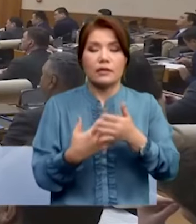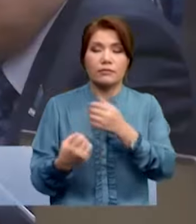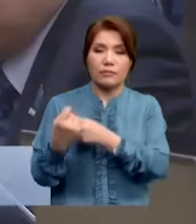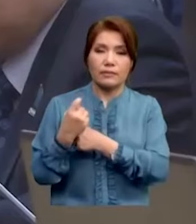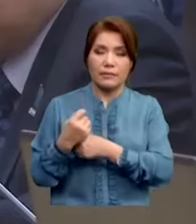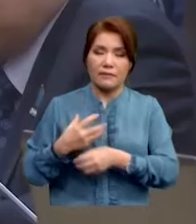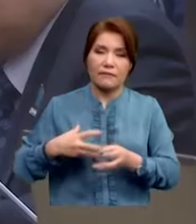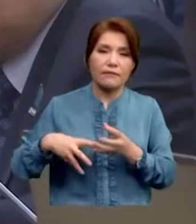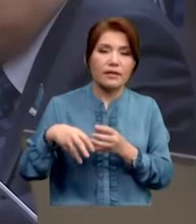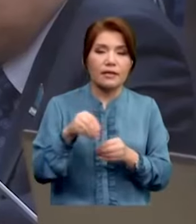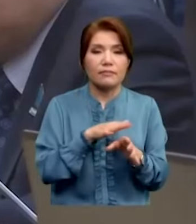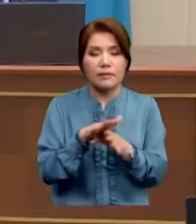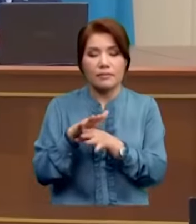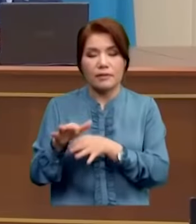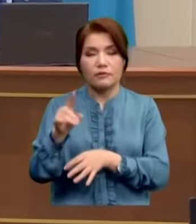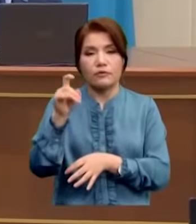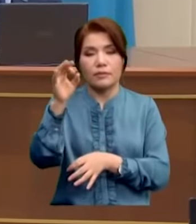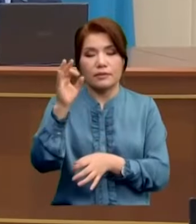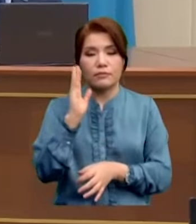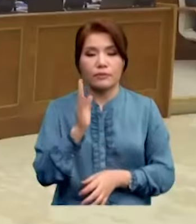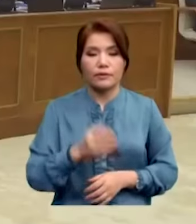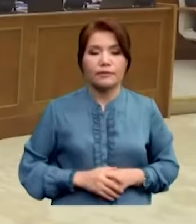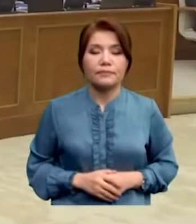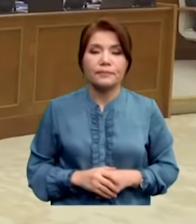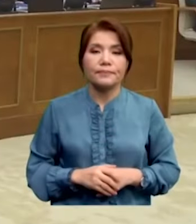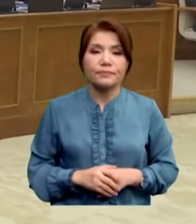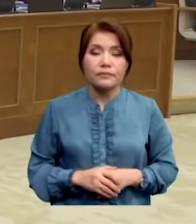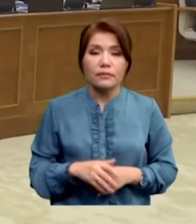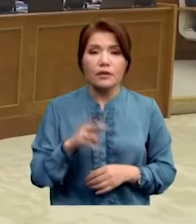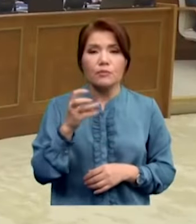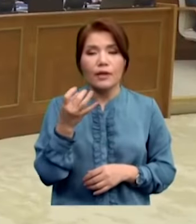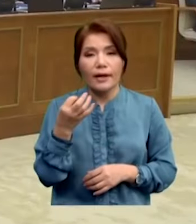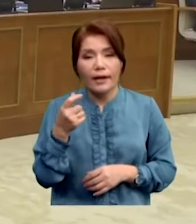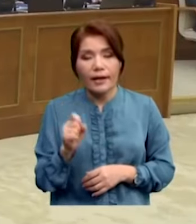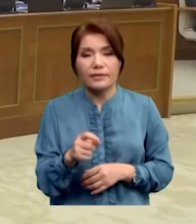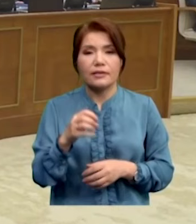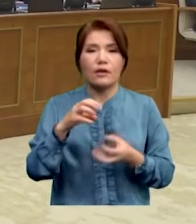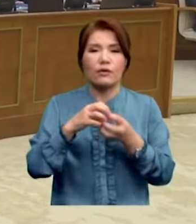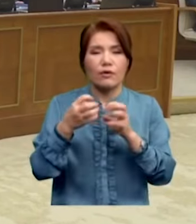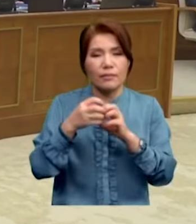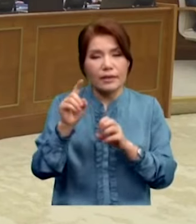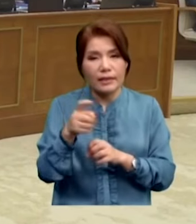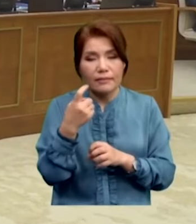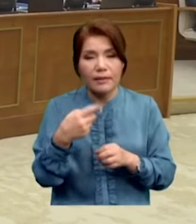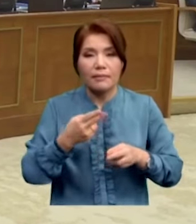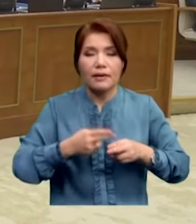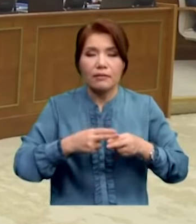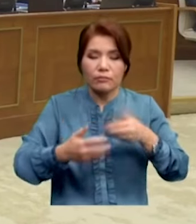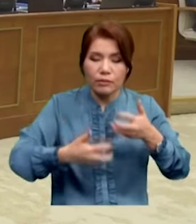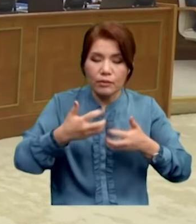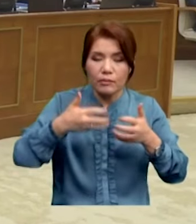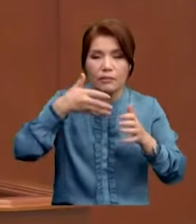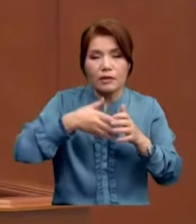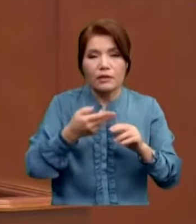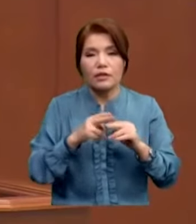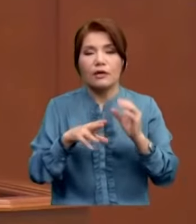тапсырмалардың барлығы мүлтіксіз орындалады. Мұнай-газ және көмір химиясы, металды терең өңдеу,